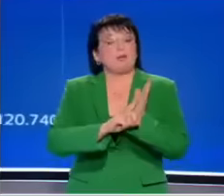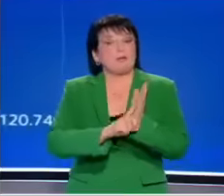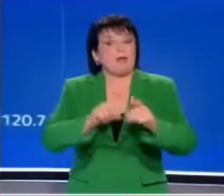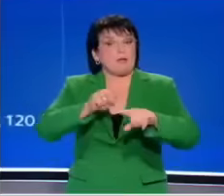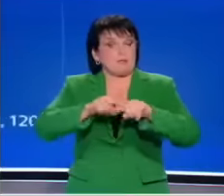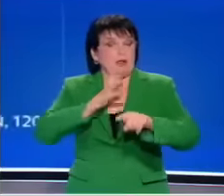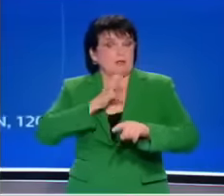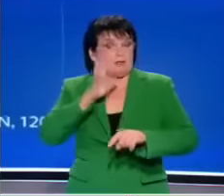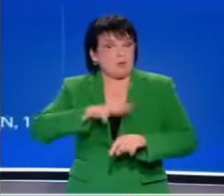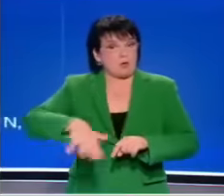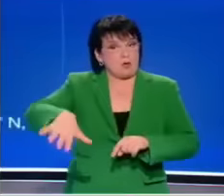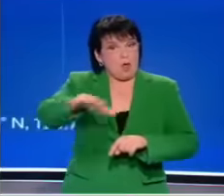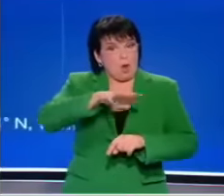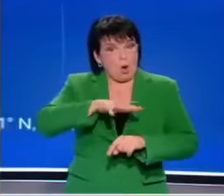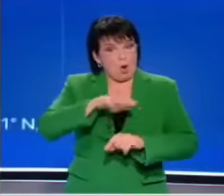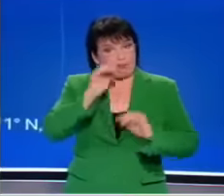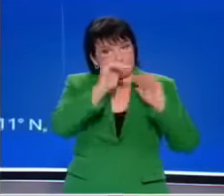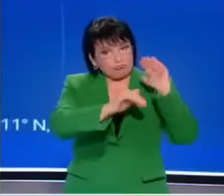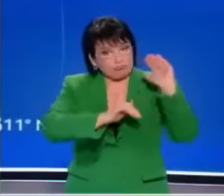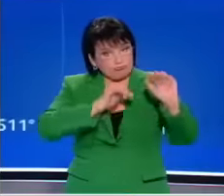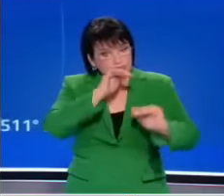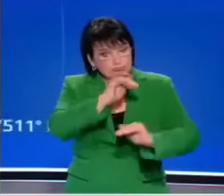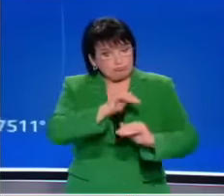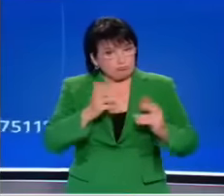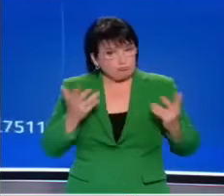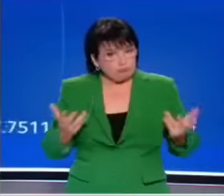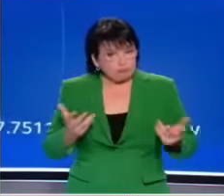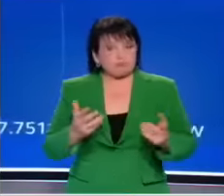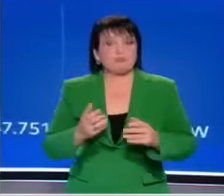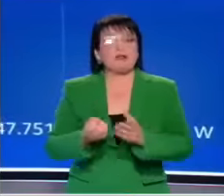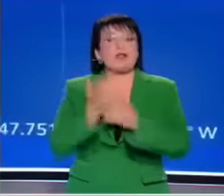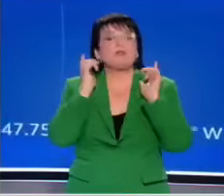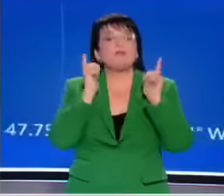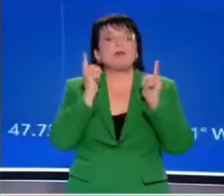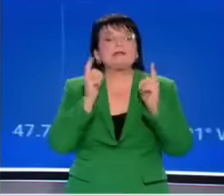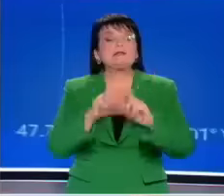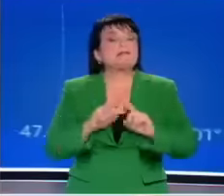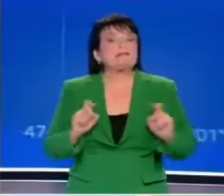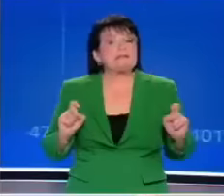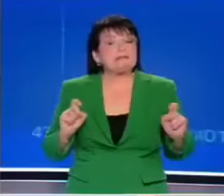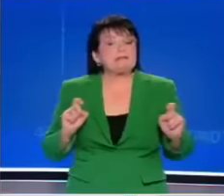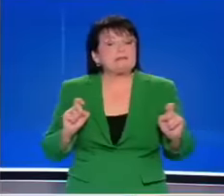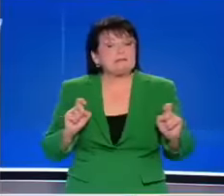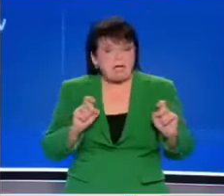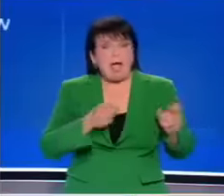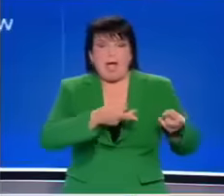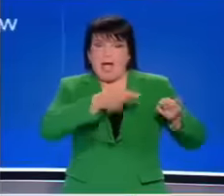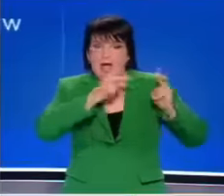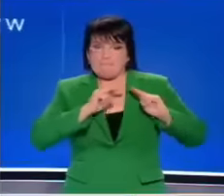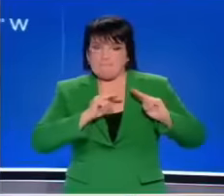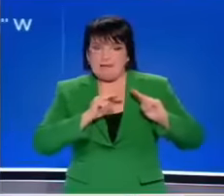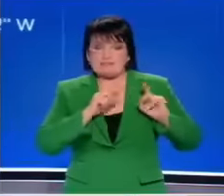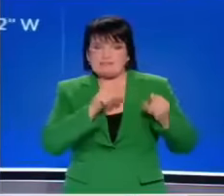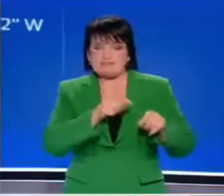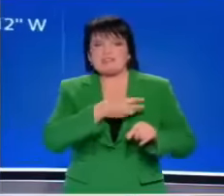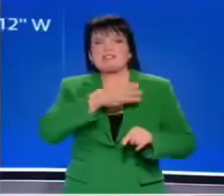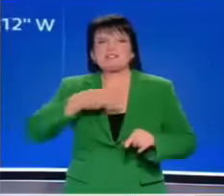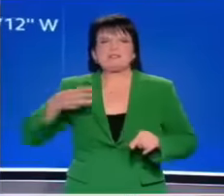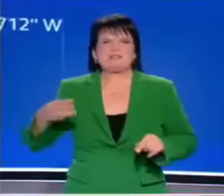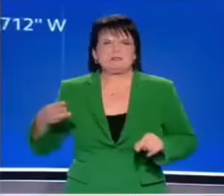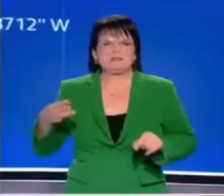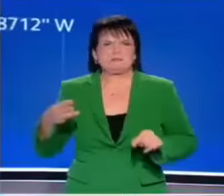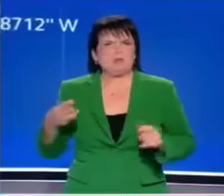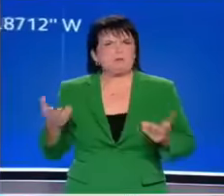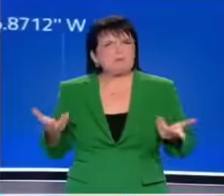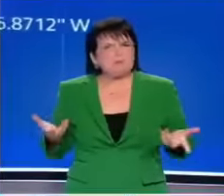ελληνικός λαός να ρωτήσει από τη νέα δημοκρατία ως απάντηση διότι ο συριζα δεν έχει